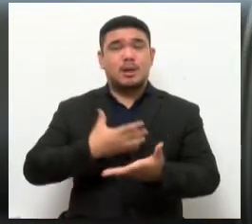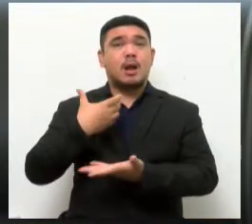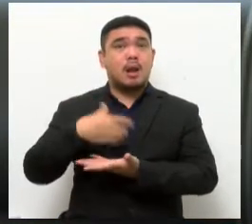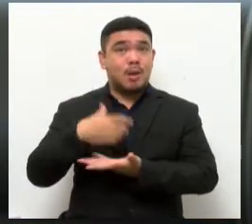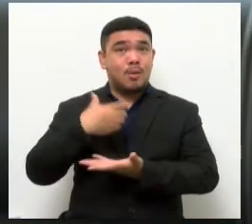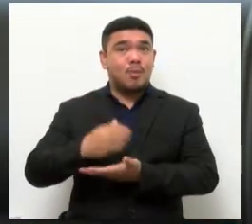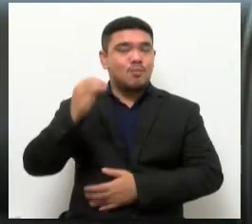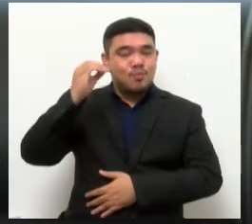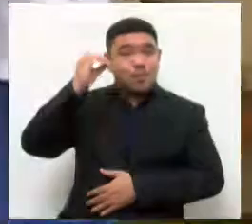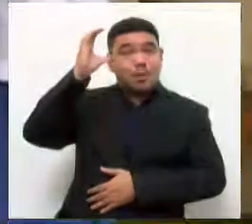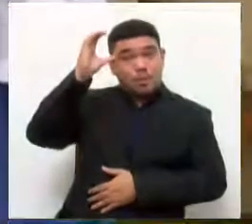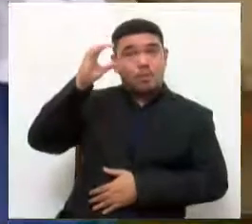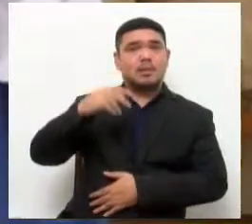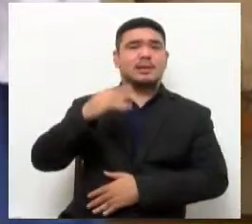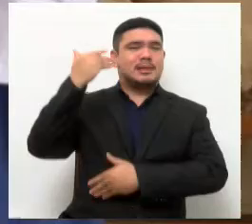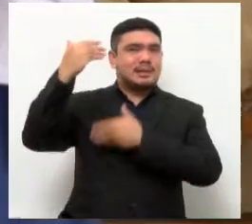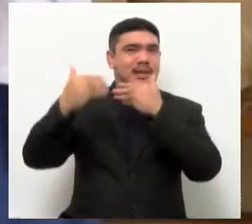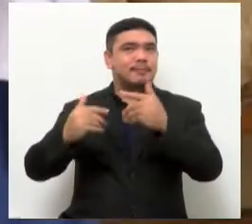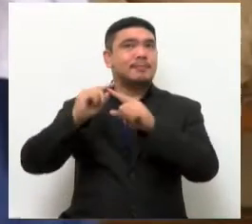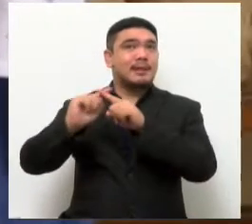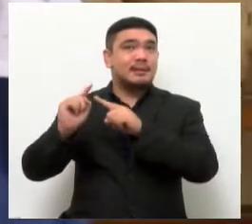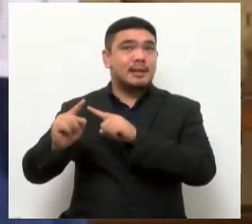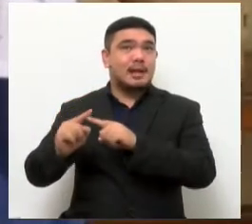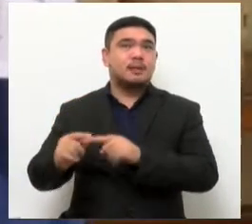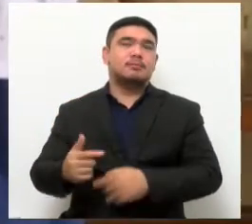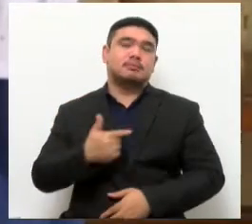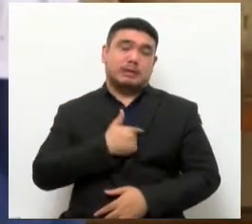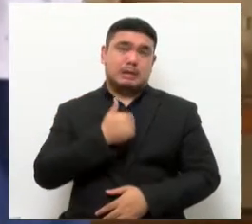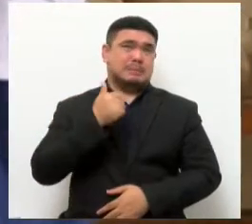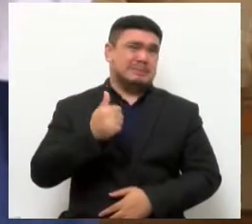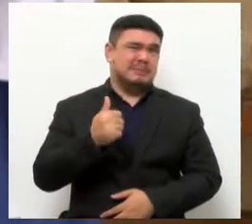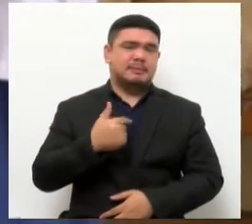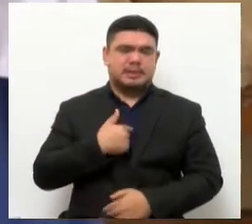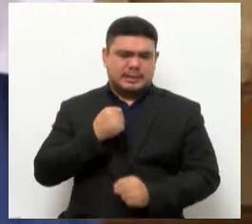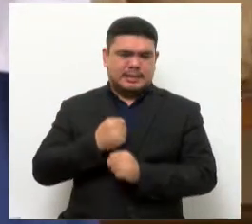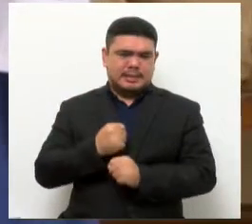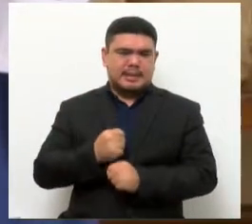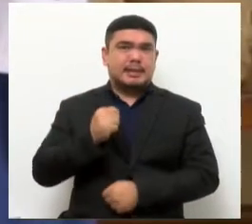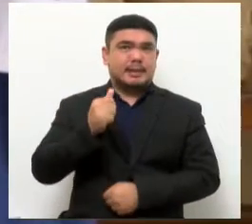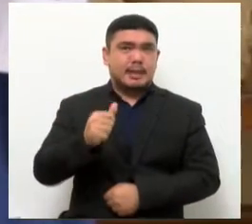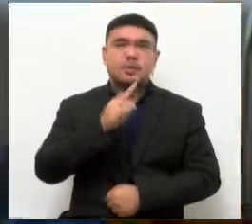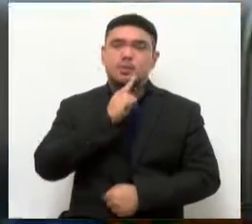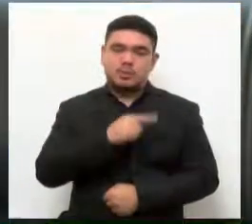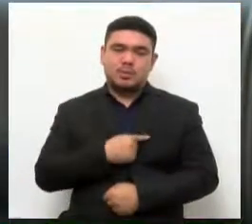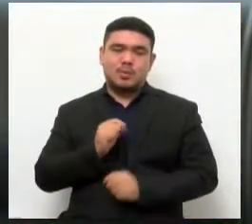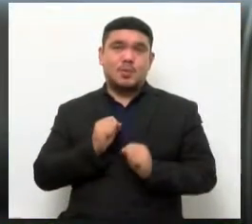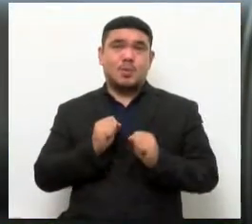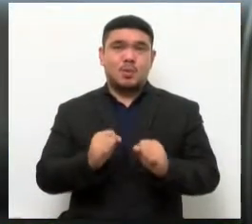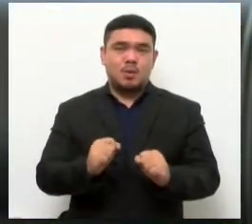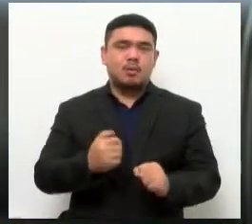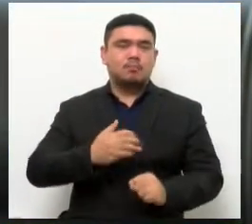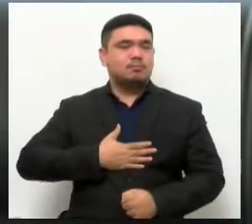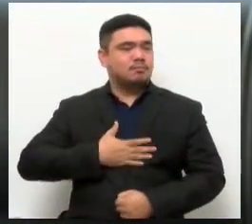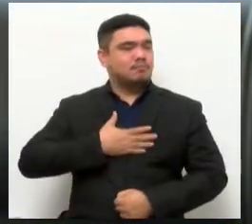หรือความรู้และกิจกรรมต่างๆที่ตนเองได้เข้าร่วมอย่างมั่นใจมีงานมานำเสนอหน้าชั้นเรียนอย่างภาคภูมิใจเช่น